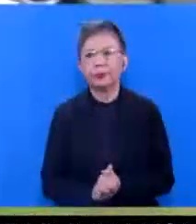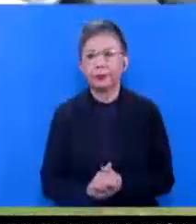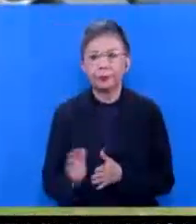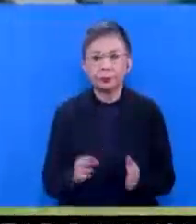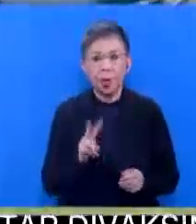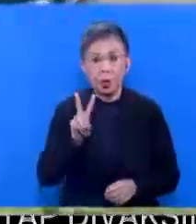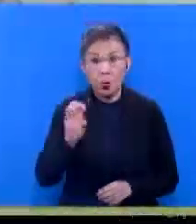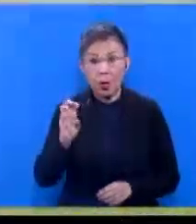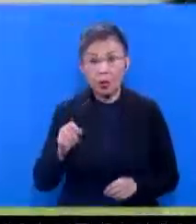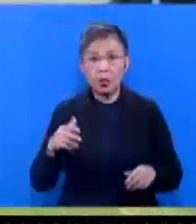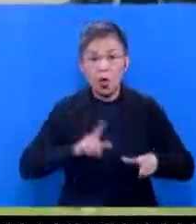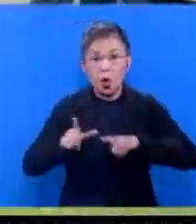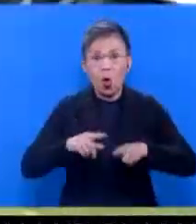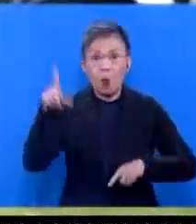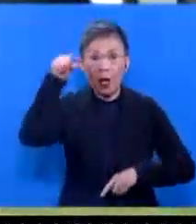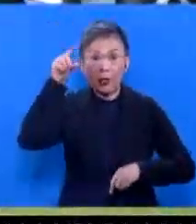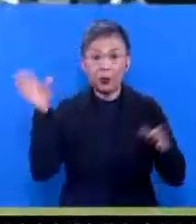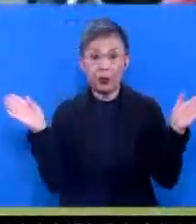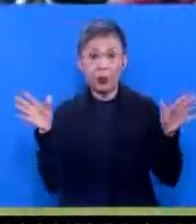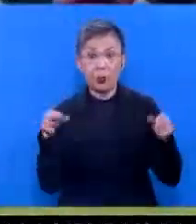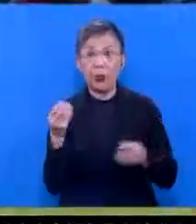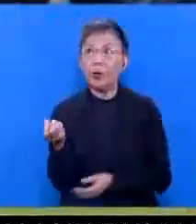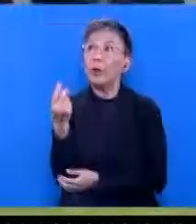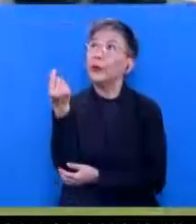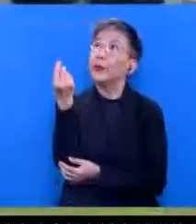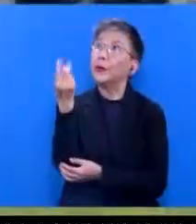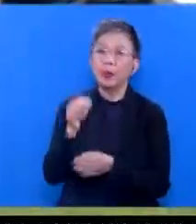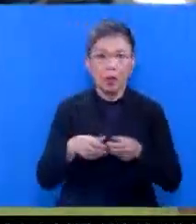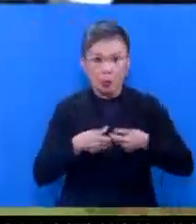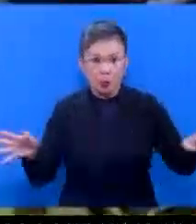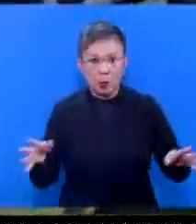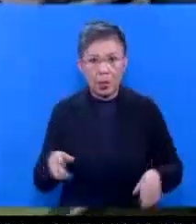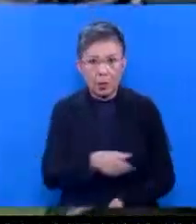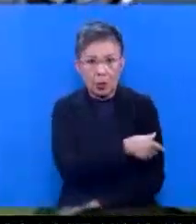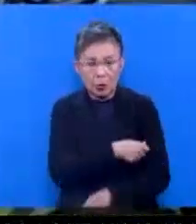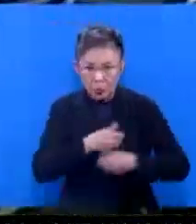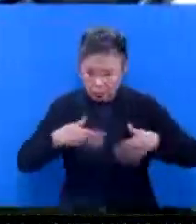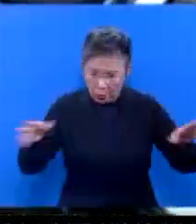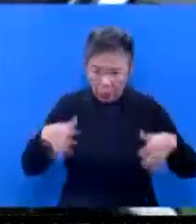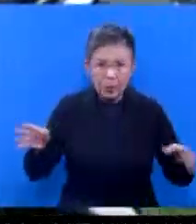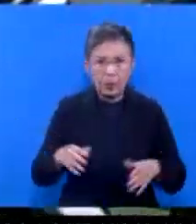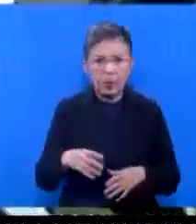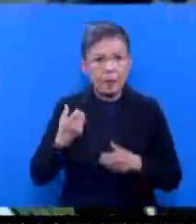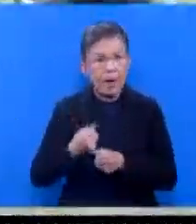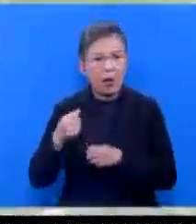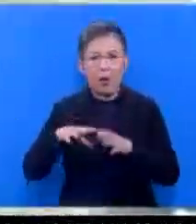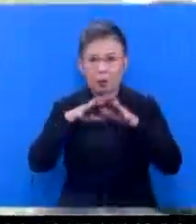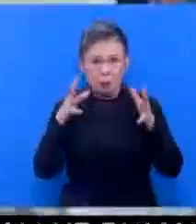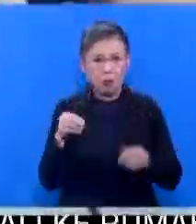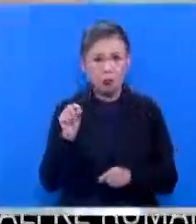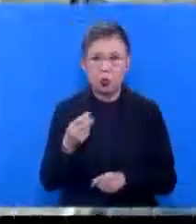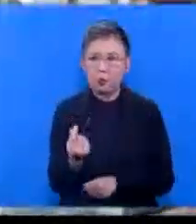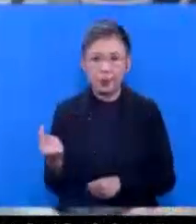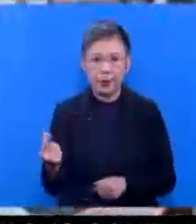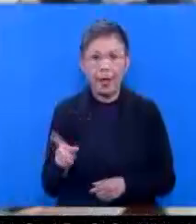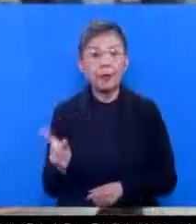Sekitar 200 peserta lomba kicau burung ini langsung membubarkan diri meninggalkan lokasi lomba sambil membawa sangkar burung